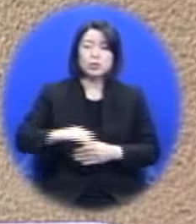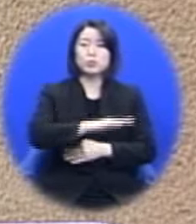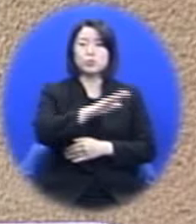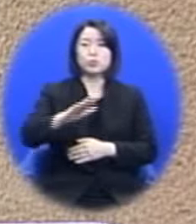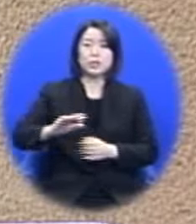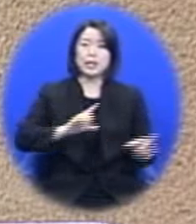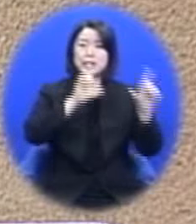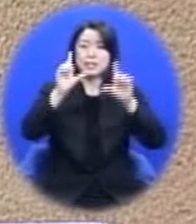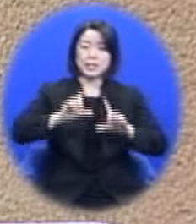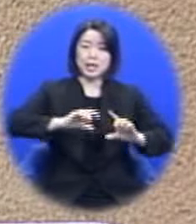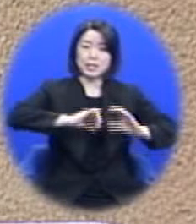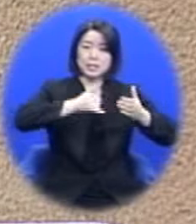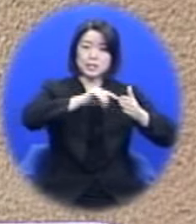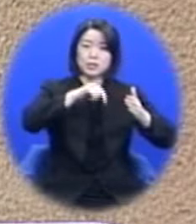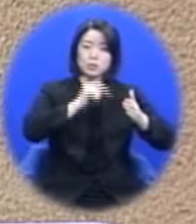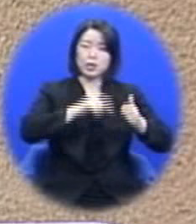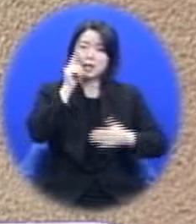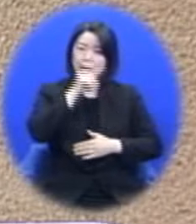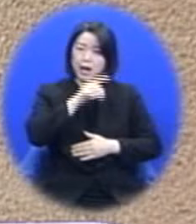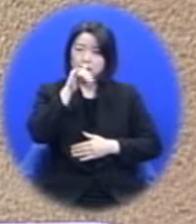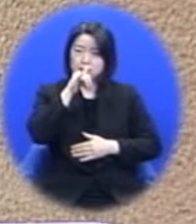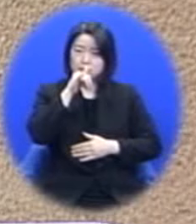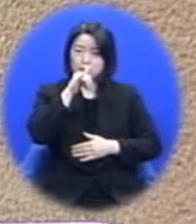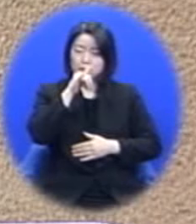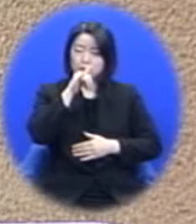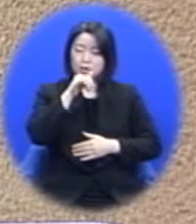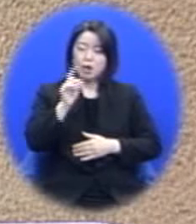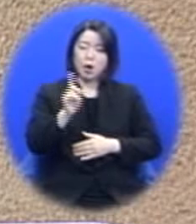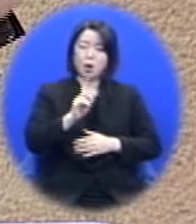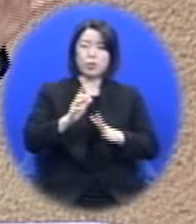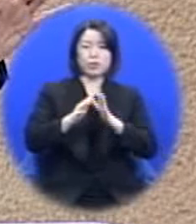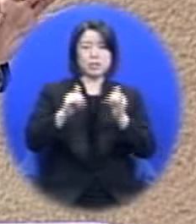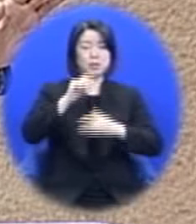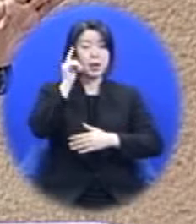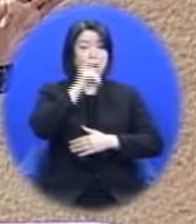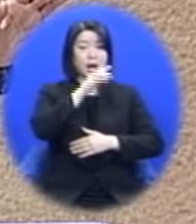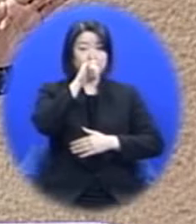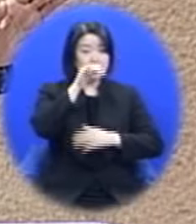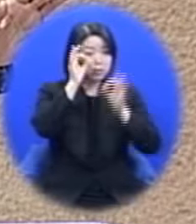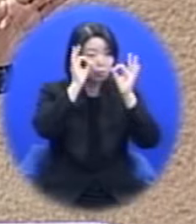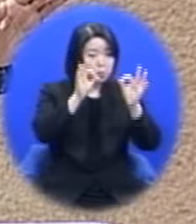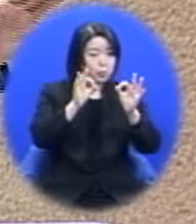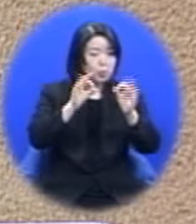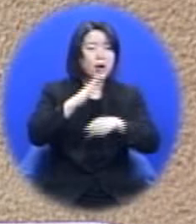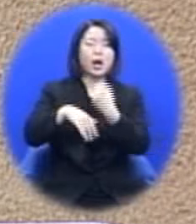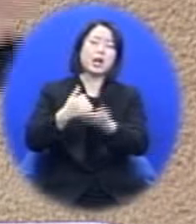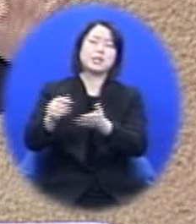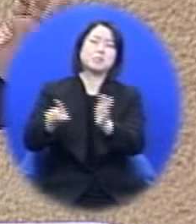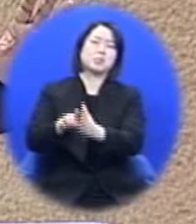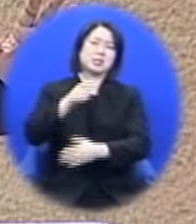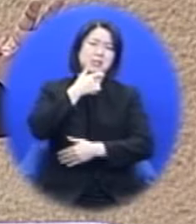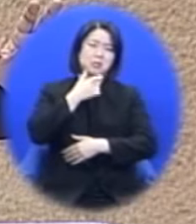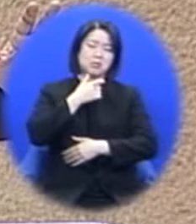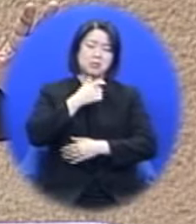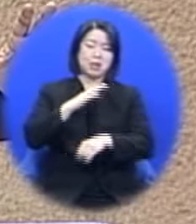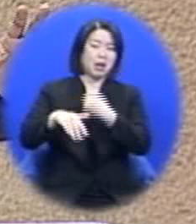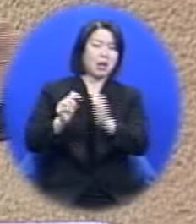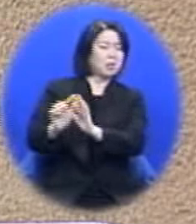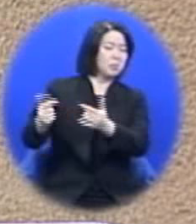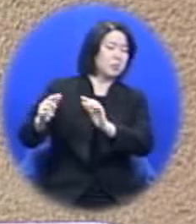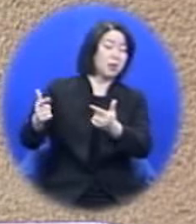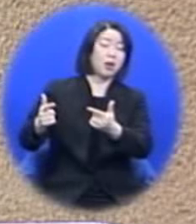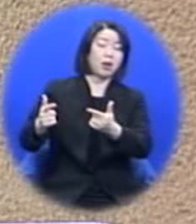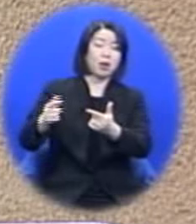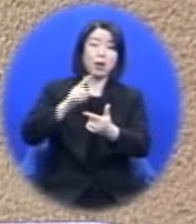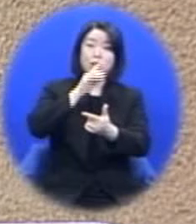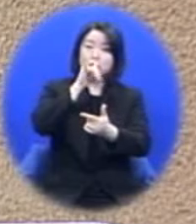있어요. 어떤 사람은 악이 있는 걸 보고 하나님을 안 믿으려고 그래요. 하나님을 부인해요.